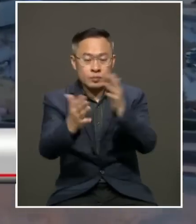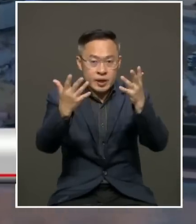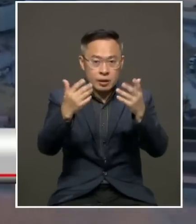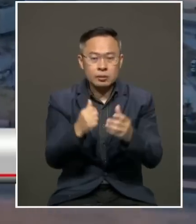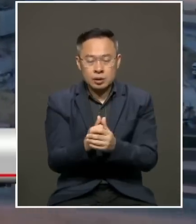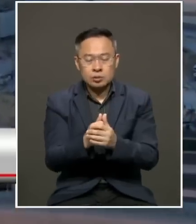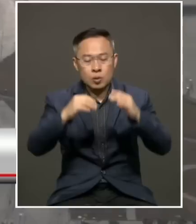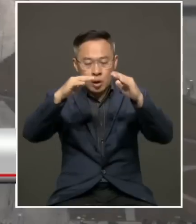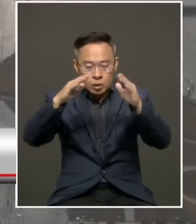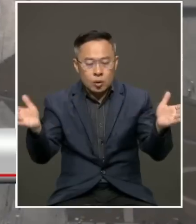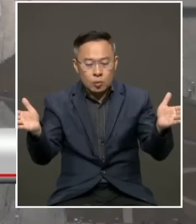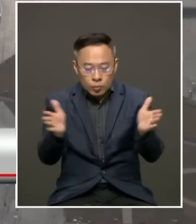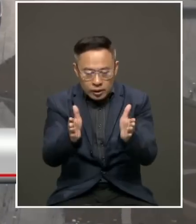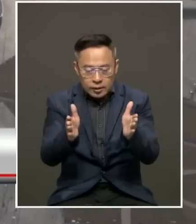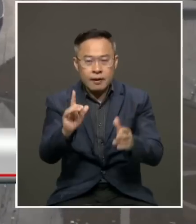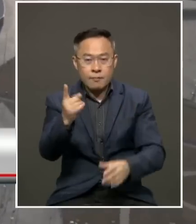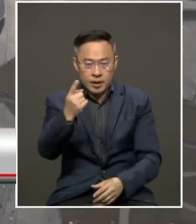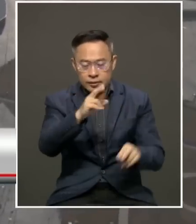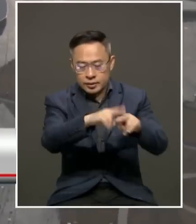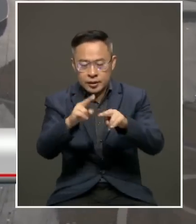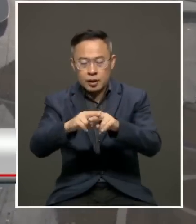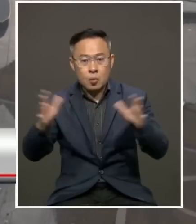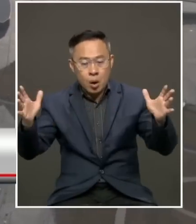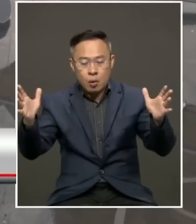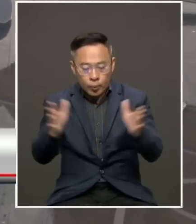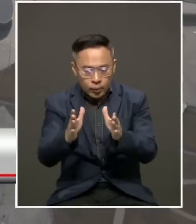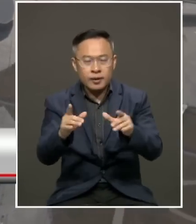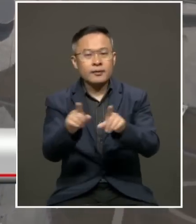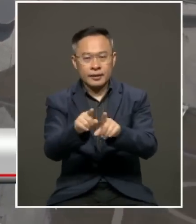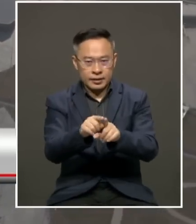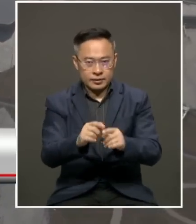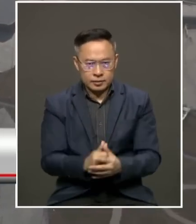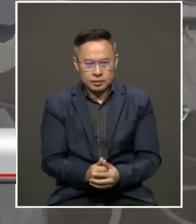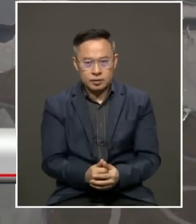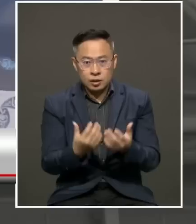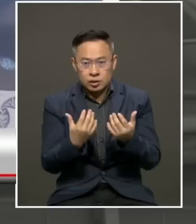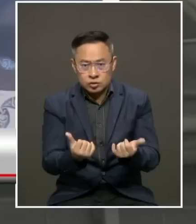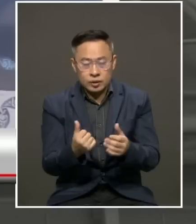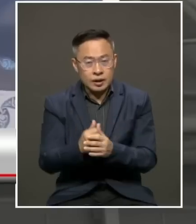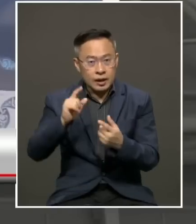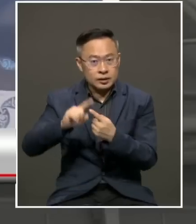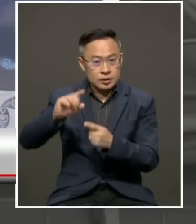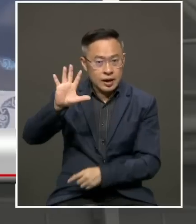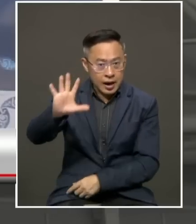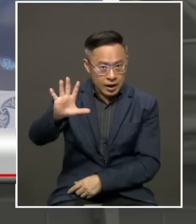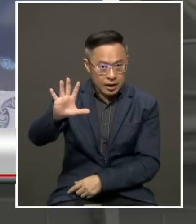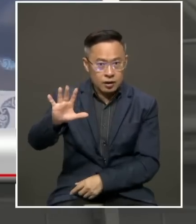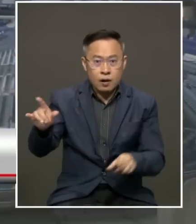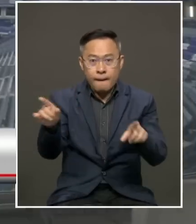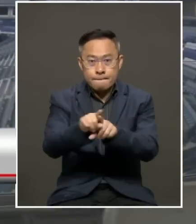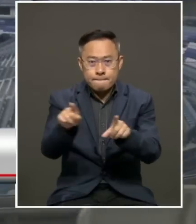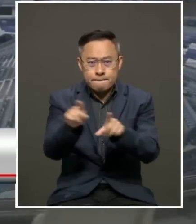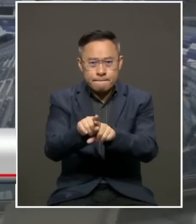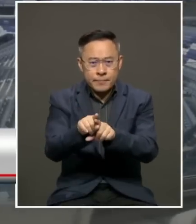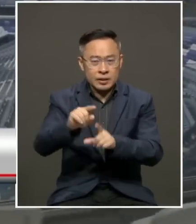จะพาไปดูชื่อว่าสนามอ่าวยานุสเตเดียมค่ะลักษณะนี้นะคะคุณดูทำไมมันดูล้ำมั้ยล่ะอันนี้เหมือนแบบนอกโลก